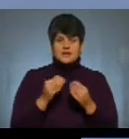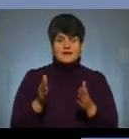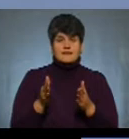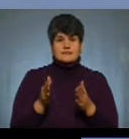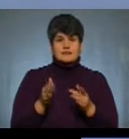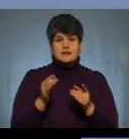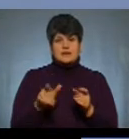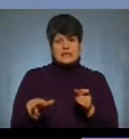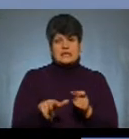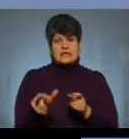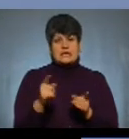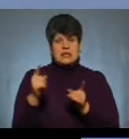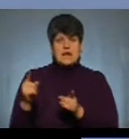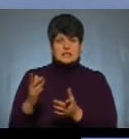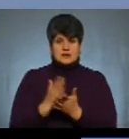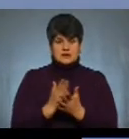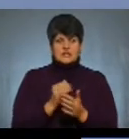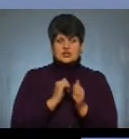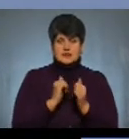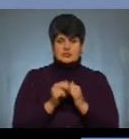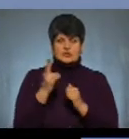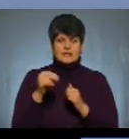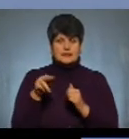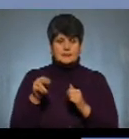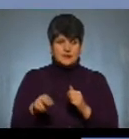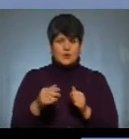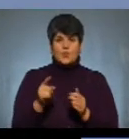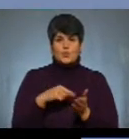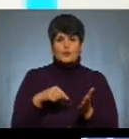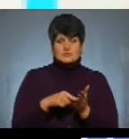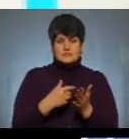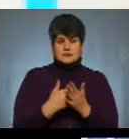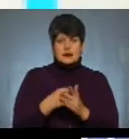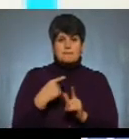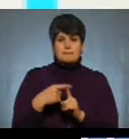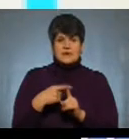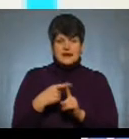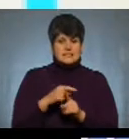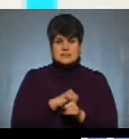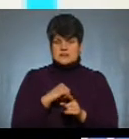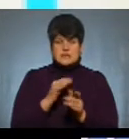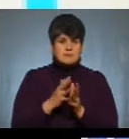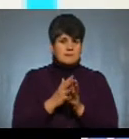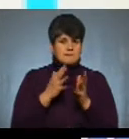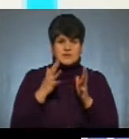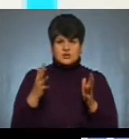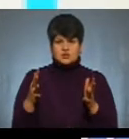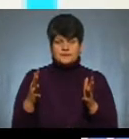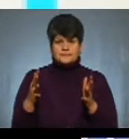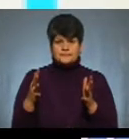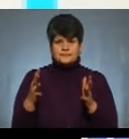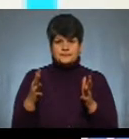ділянки, в яких найчастіше відбувається ДТП і чому? Якщо брати це по місту, то в нас перехрестя, найбільші